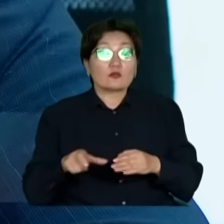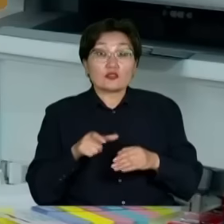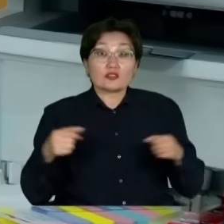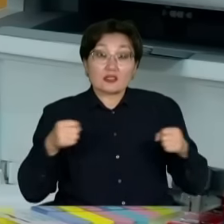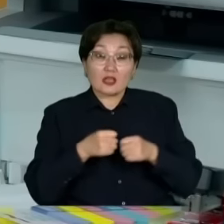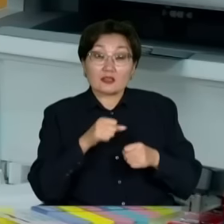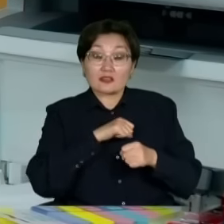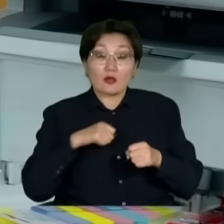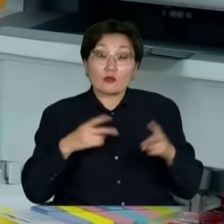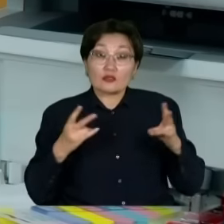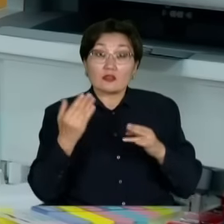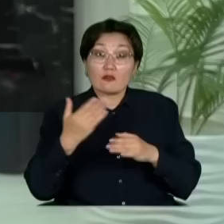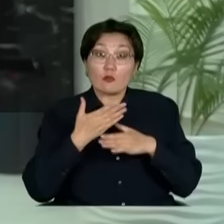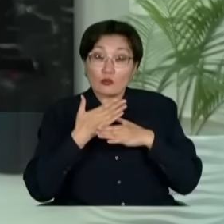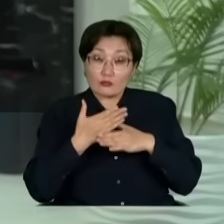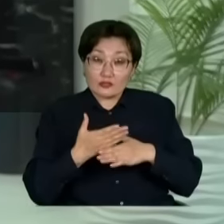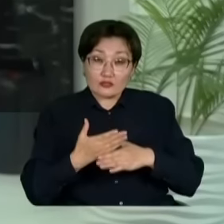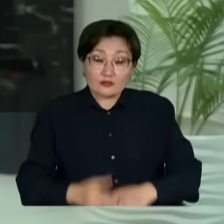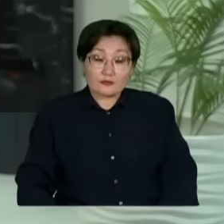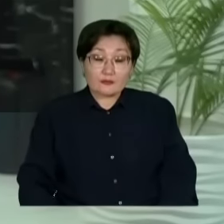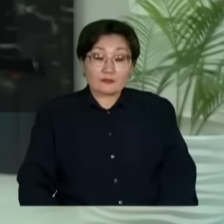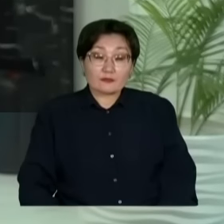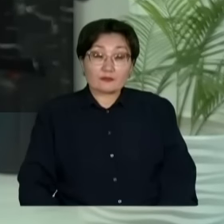и сам нуждается в её помощи